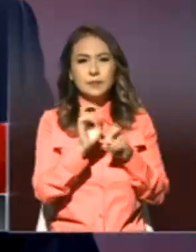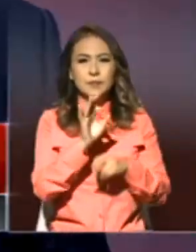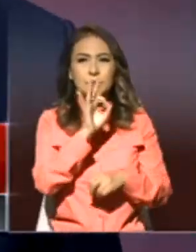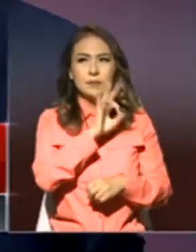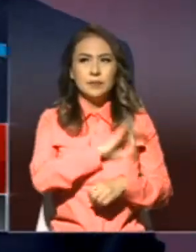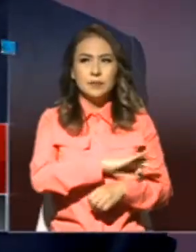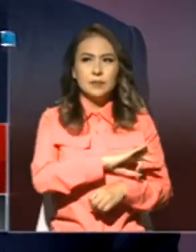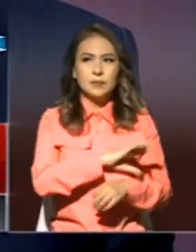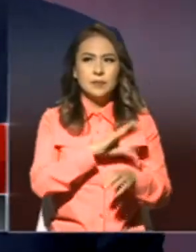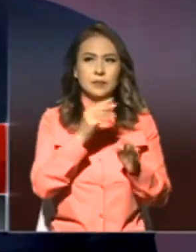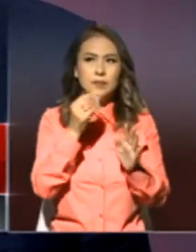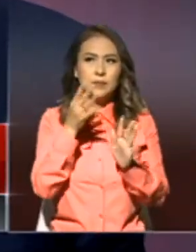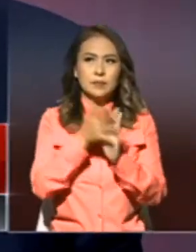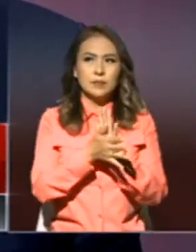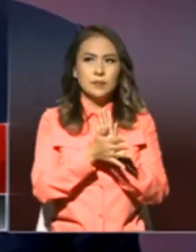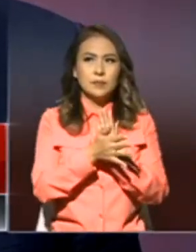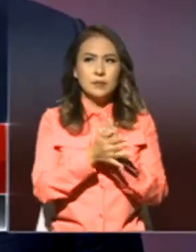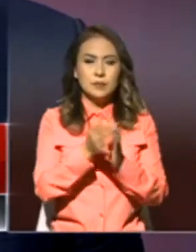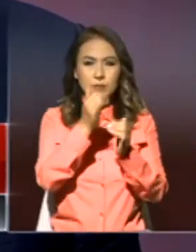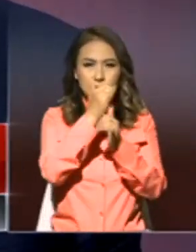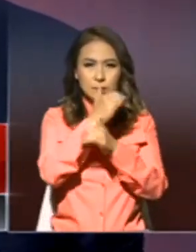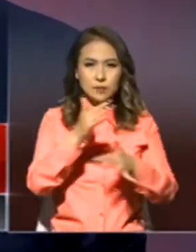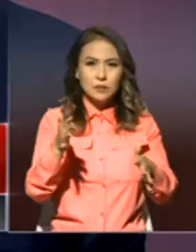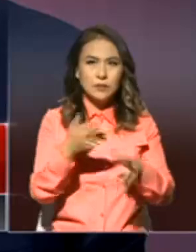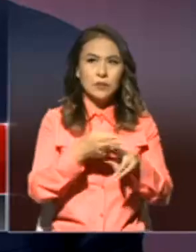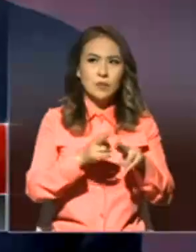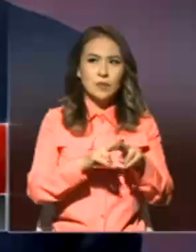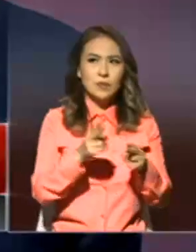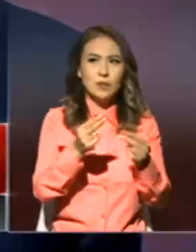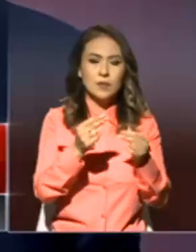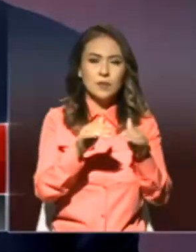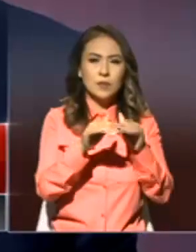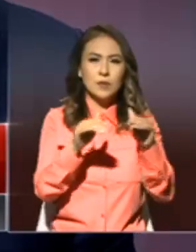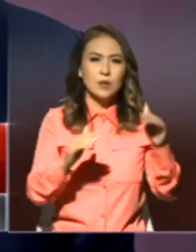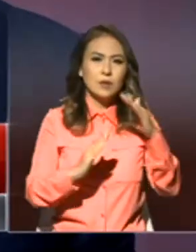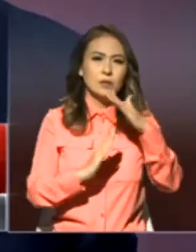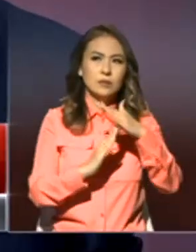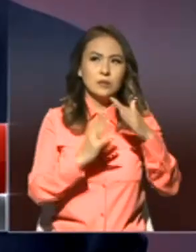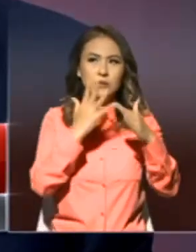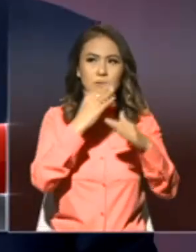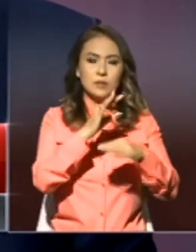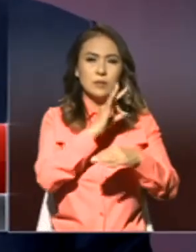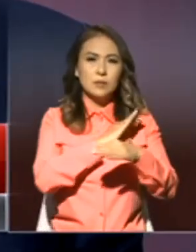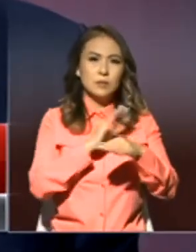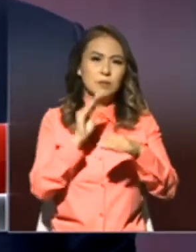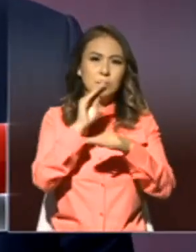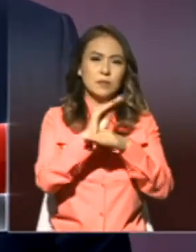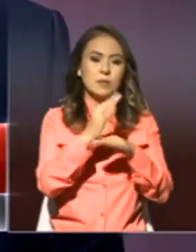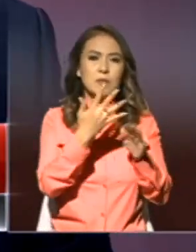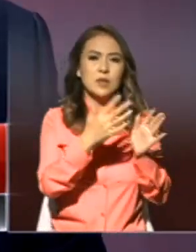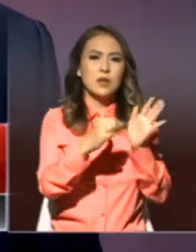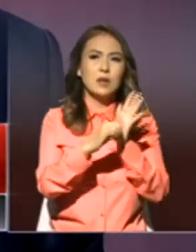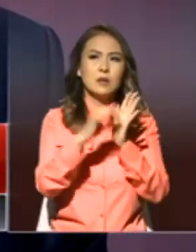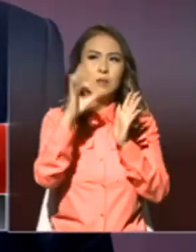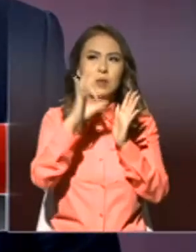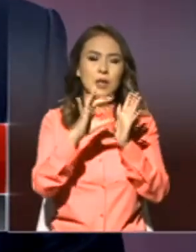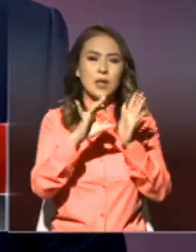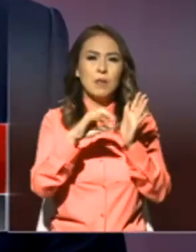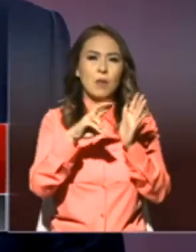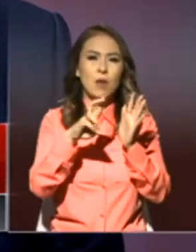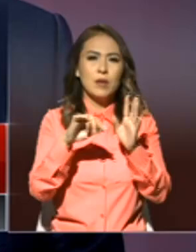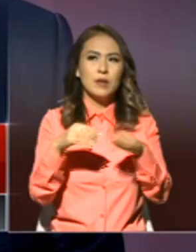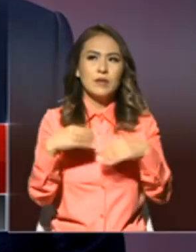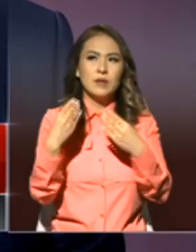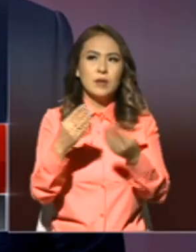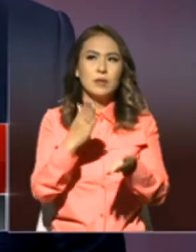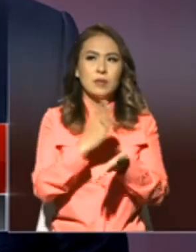жаңағы шығынға батып несіне бере алмайды ғой. Ол сол ақшаны құнның үстінен өзінің пайдасын қосып 5-6% қойып ипотека беретін болса, өзің